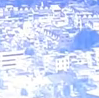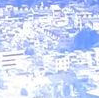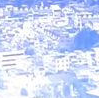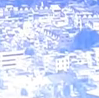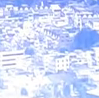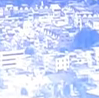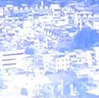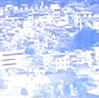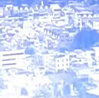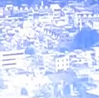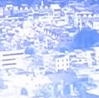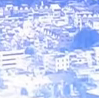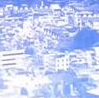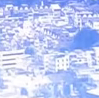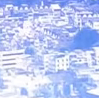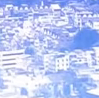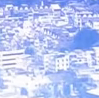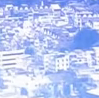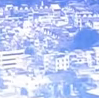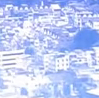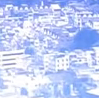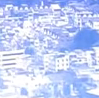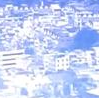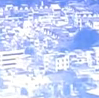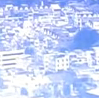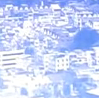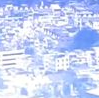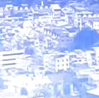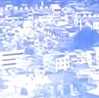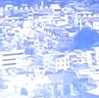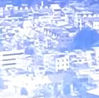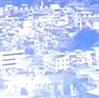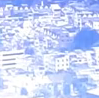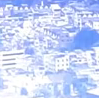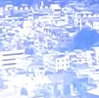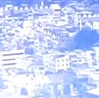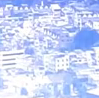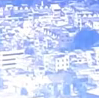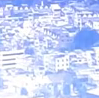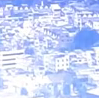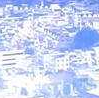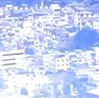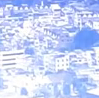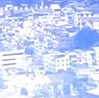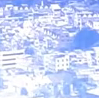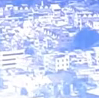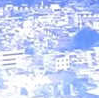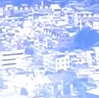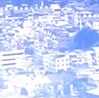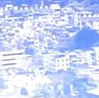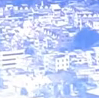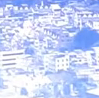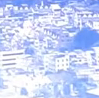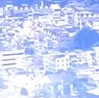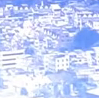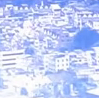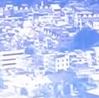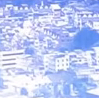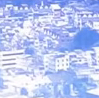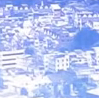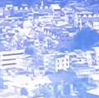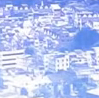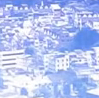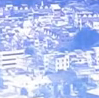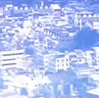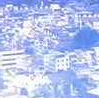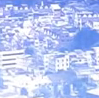าวการแถลงข่าวเป็นภาษาอังกฤษทุกวันนะครับก็ชาวต่างชาติที่ใช้ภาษาอังกฤษก็ได้ทราบถึงพัฒนาการในประเทศ